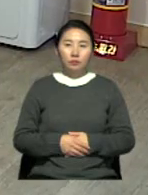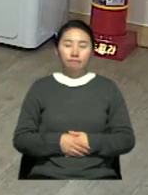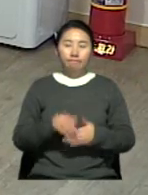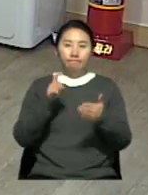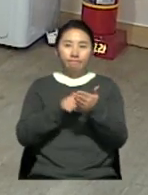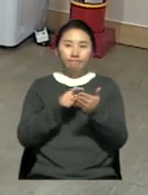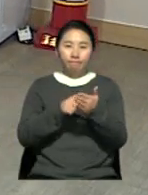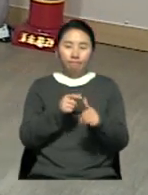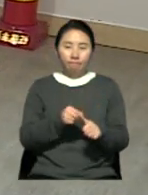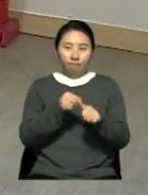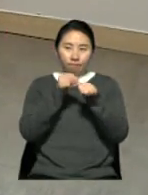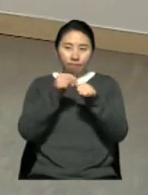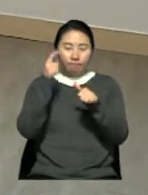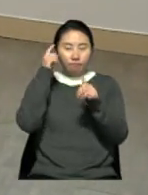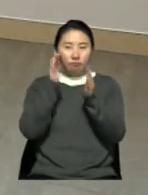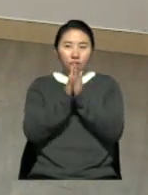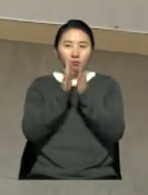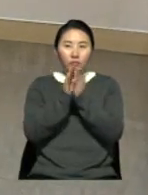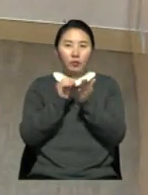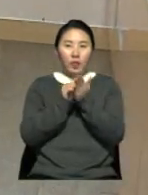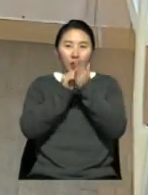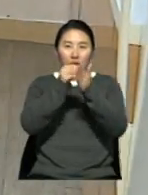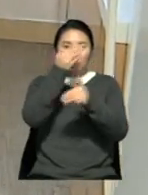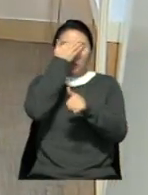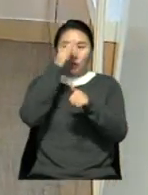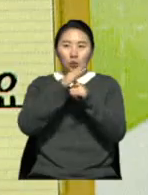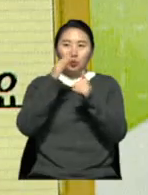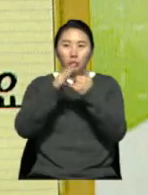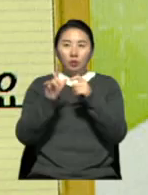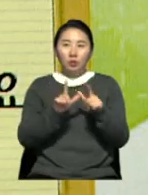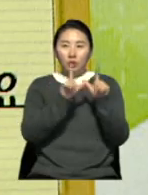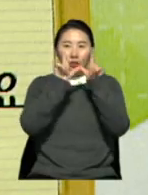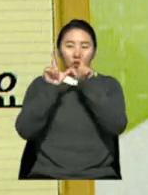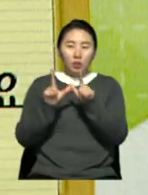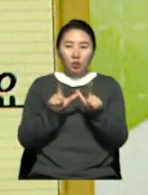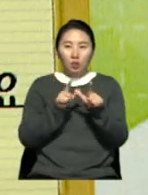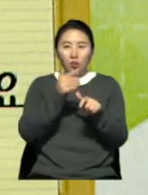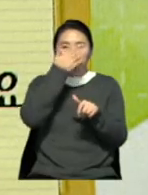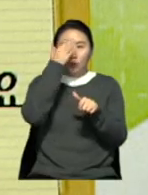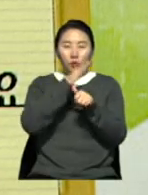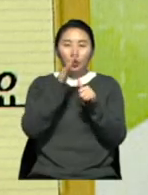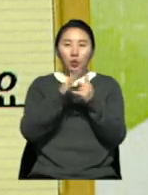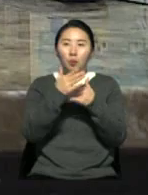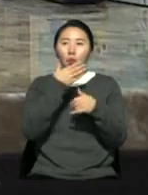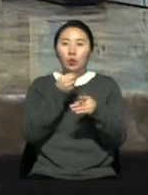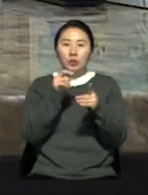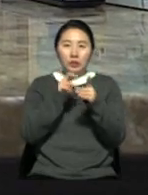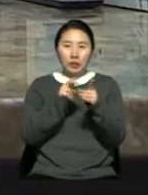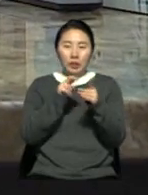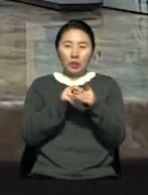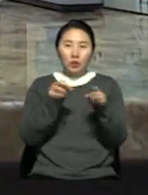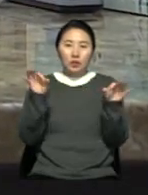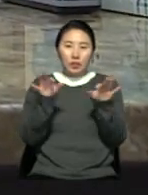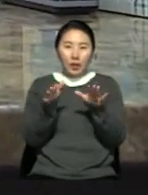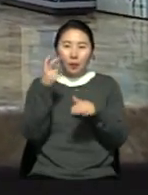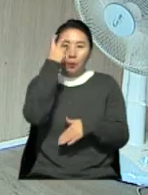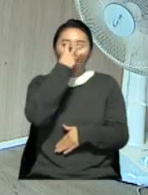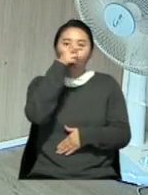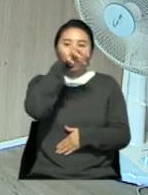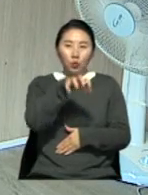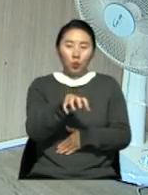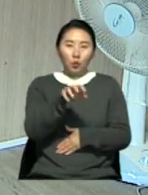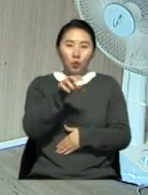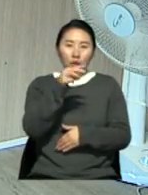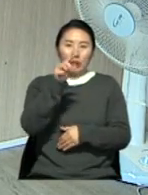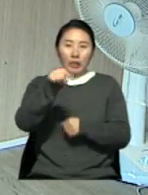긴급 구조 되거나 자발적으로 입수한 성수 원들이 생활하는 서울시 총수량 상담 복지 센터 에 일시 보호소 입니다